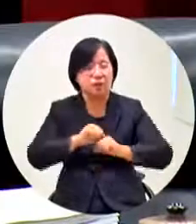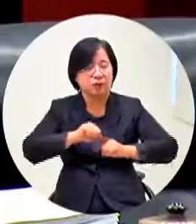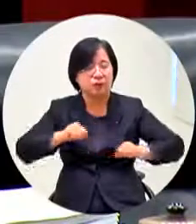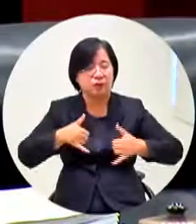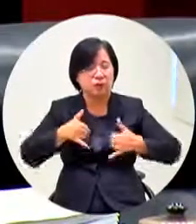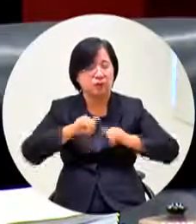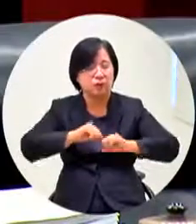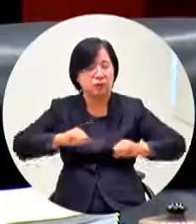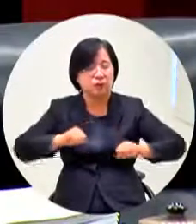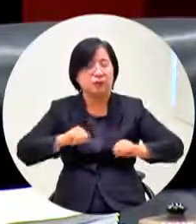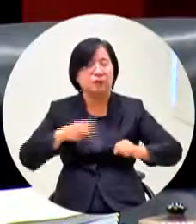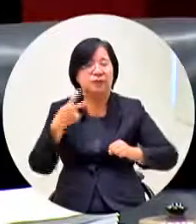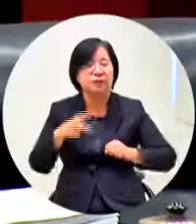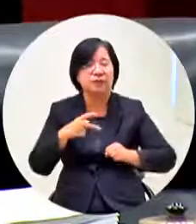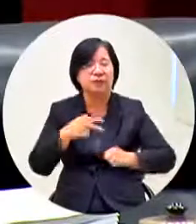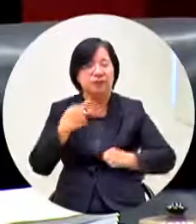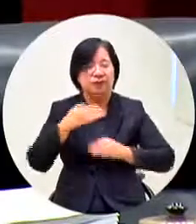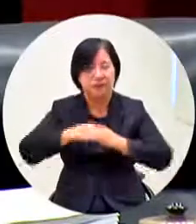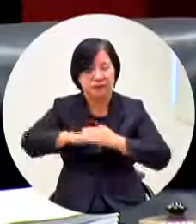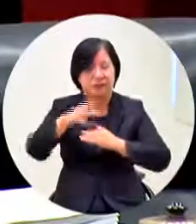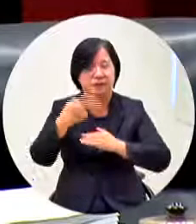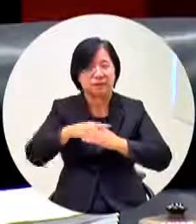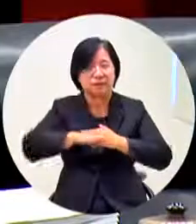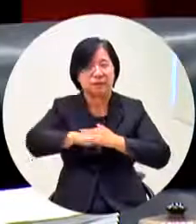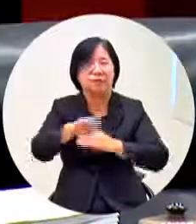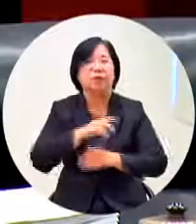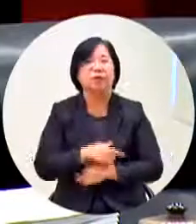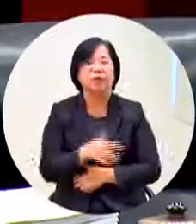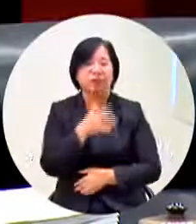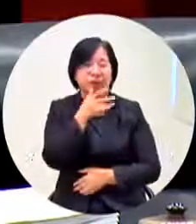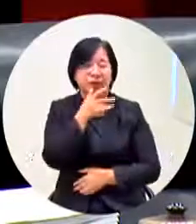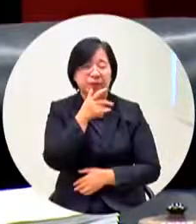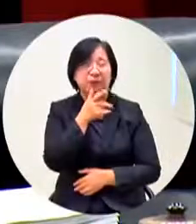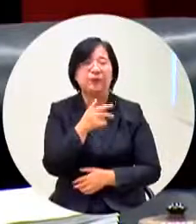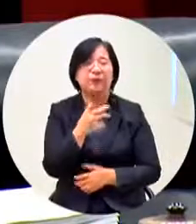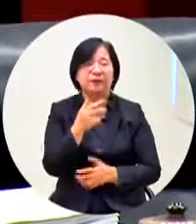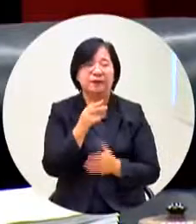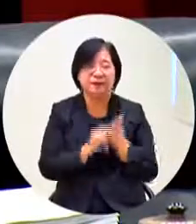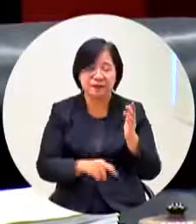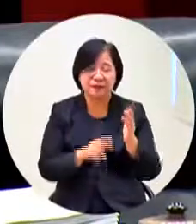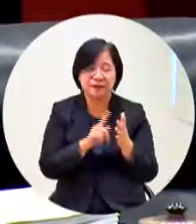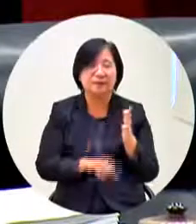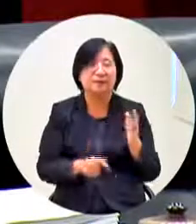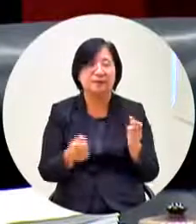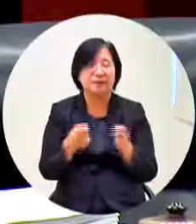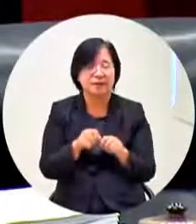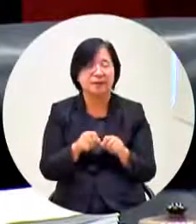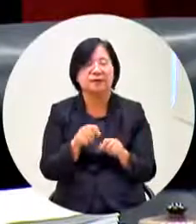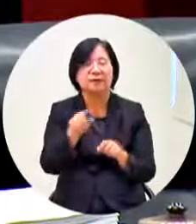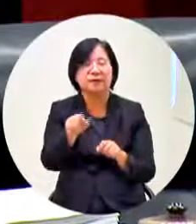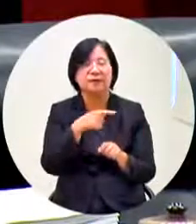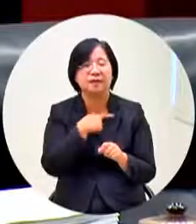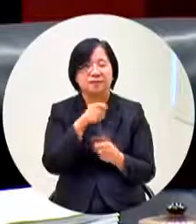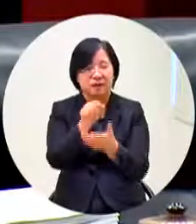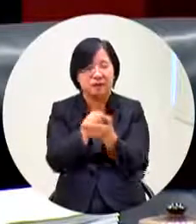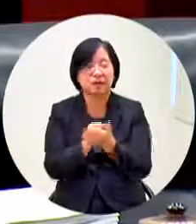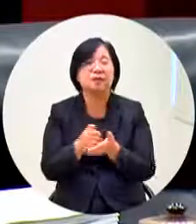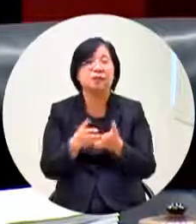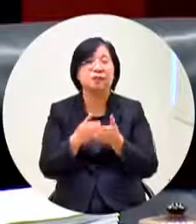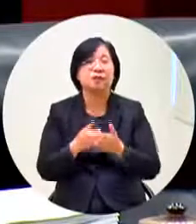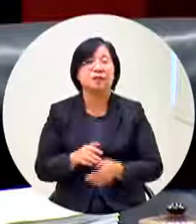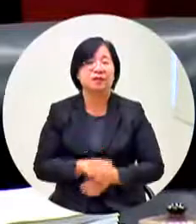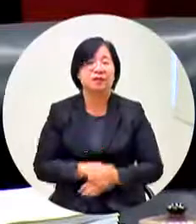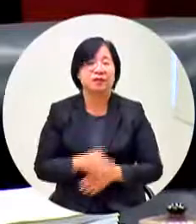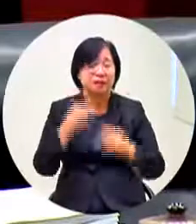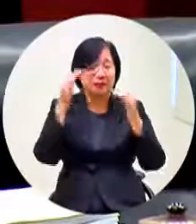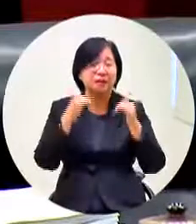天路，这是左营的部分，我今天特别口述一下了，请你们大概也要做一下记录。南子的部分更多，就是